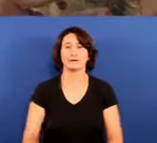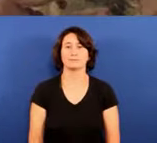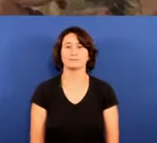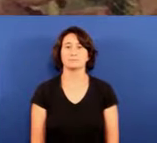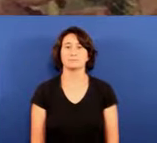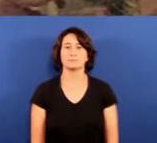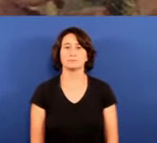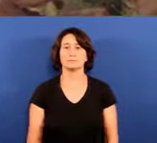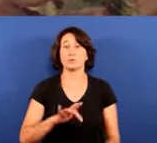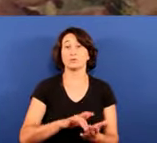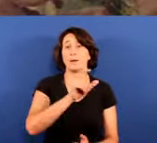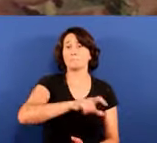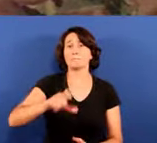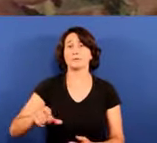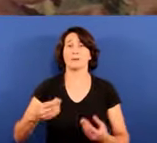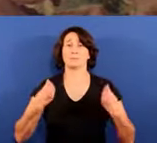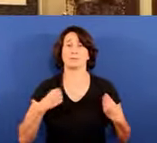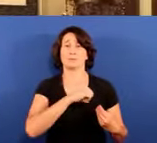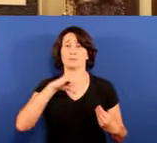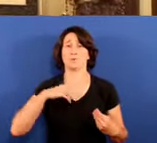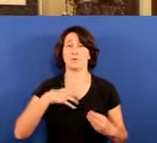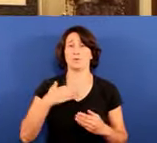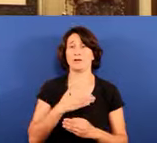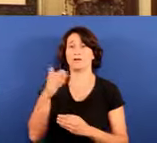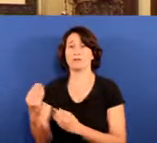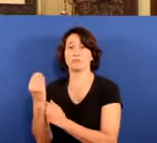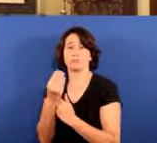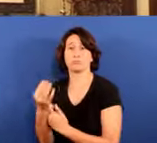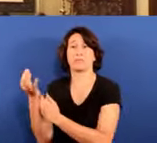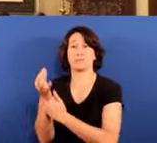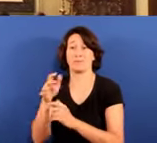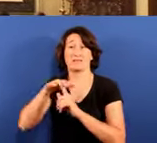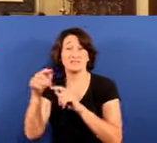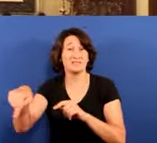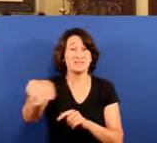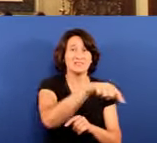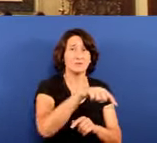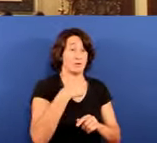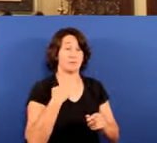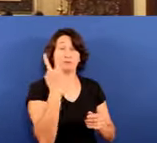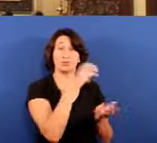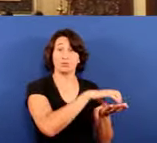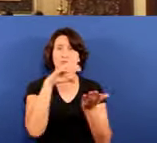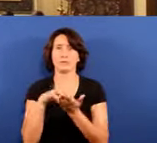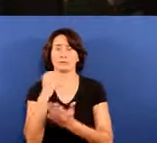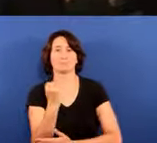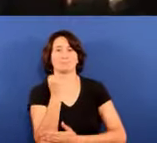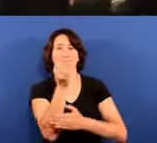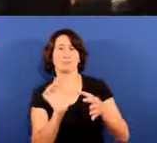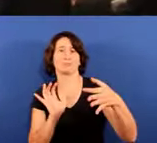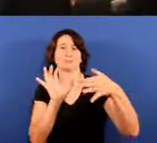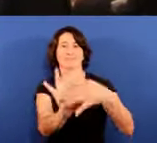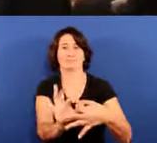eta denek interesa dute Bizkaitik fundazioak hemengotan nazioarteko hainbat enpresekin batera garatzen duen teknologia